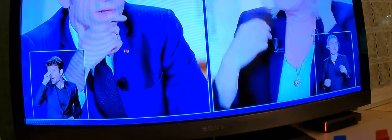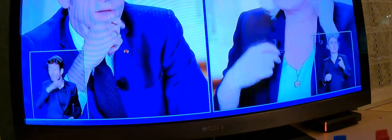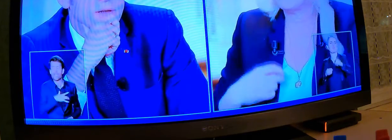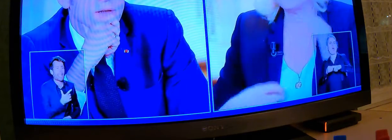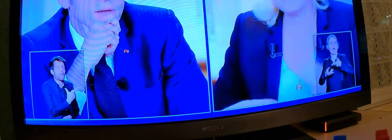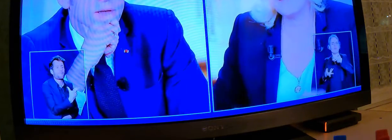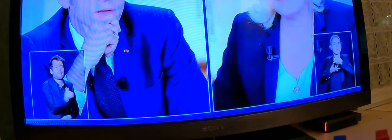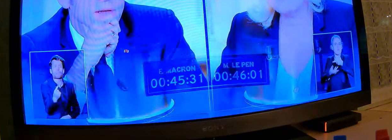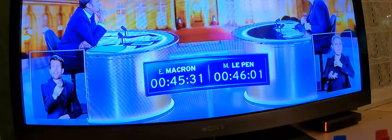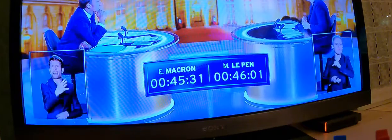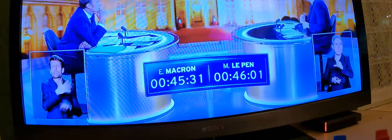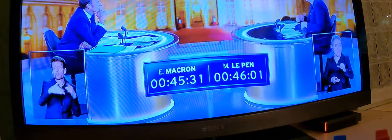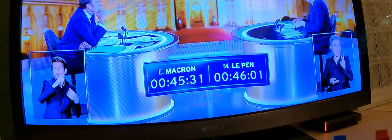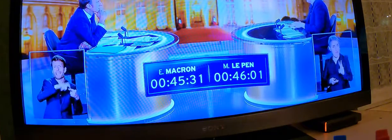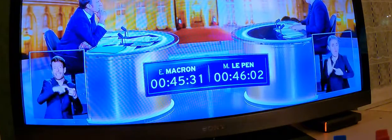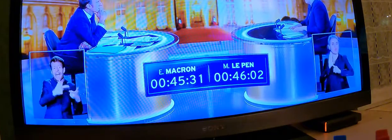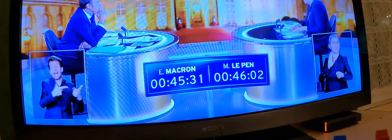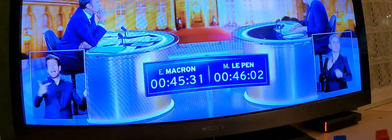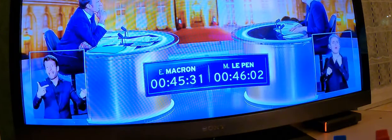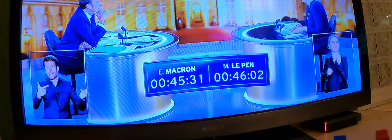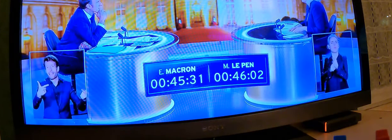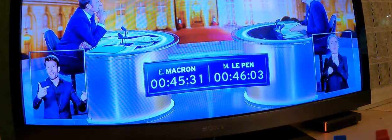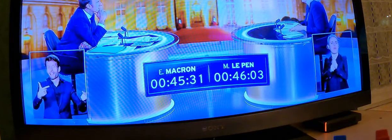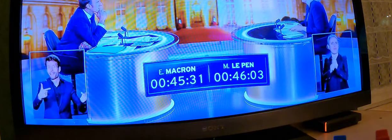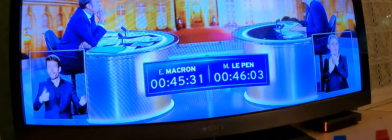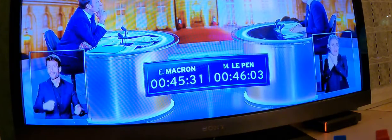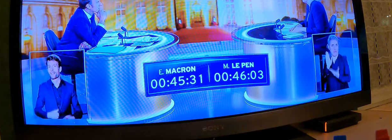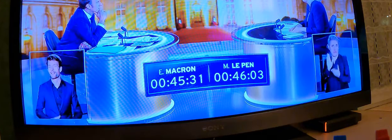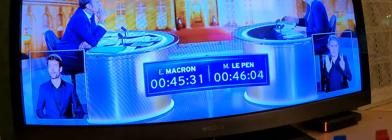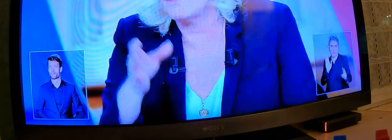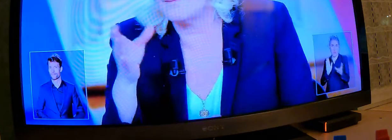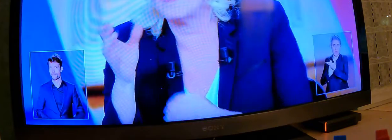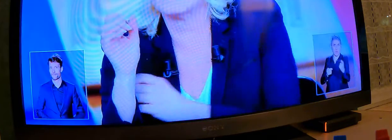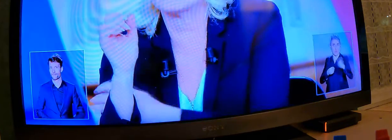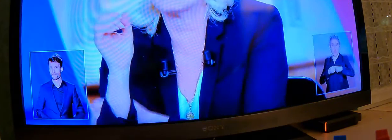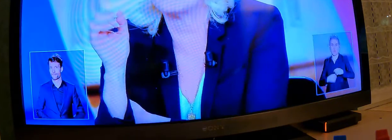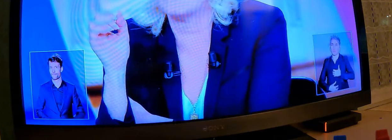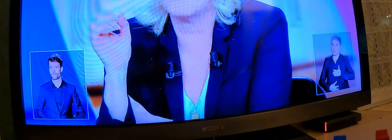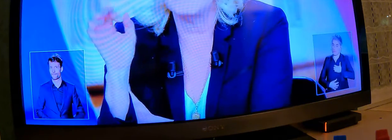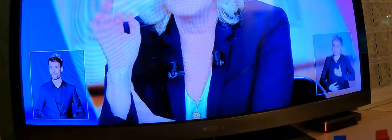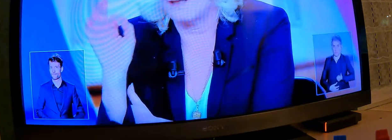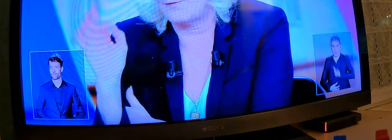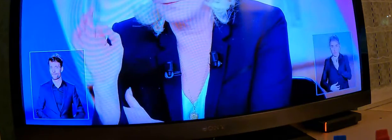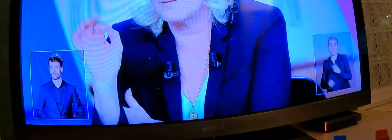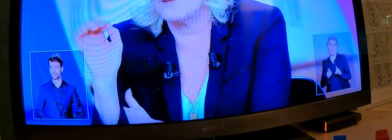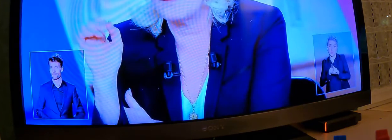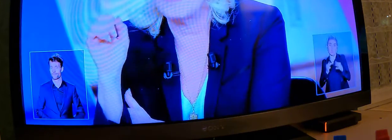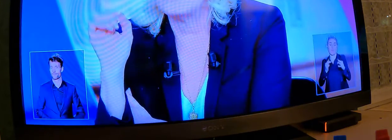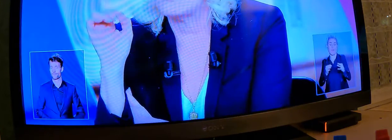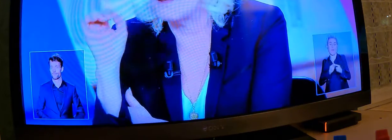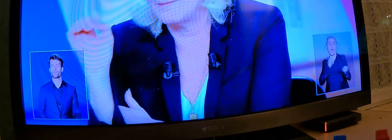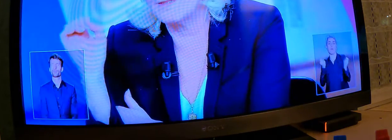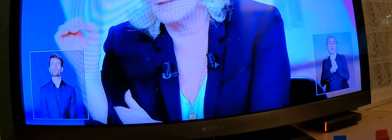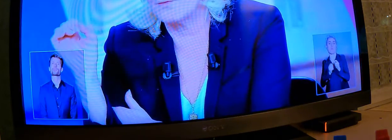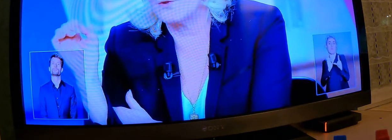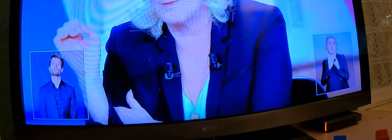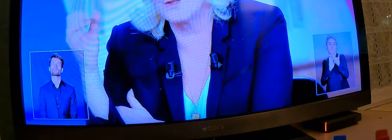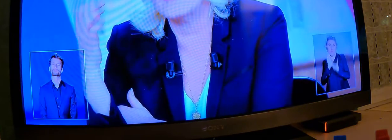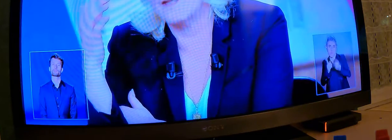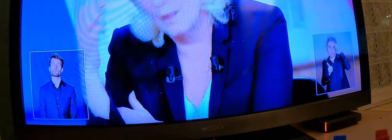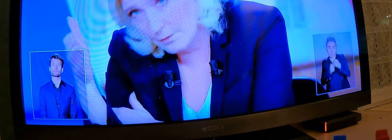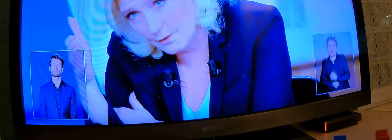vous ne devez pas leur parler. Et objectivement, les ordonnances travail, ils l'ont évidemment, et c'est assez naturel, mal pris, de la même manière qu'ils ont assez mal pris la réforme que vous avez faite de